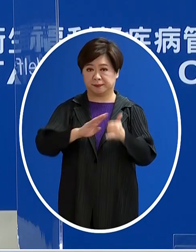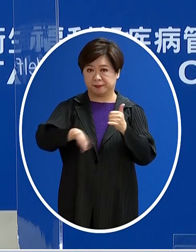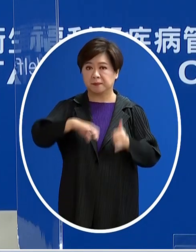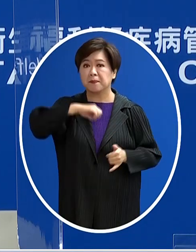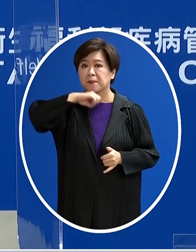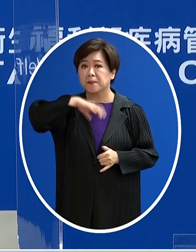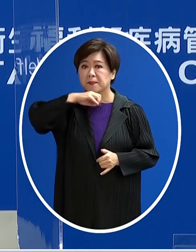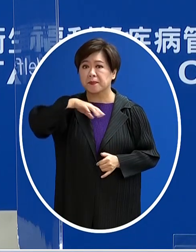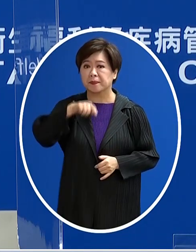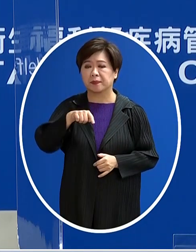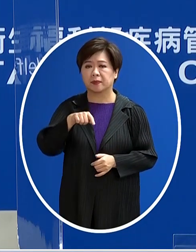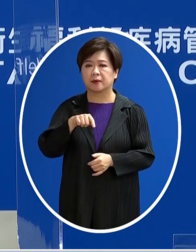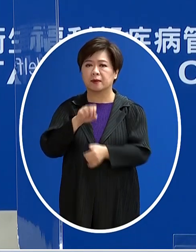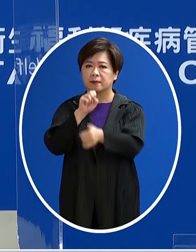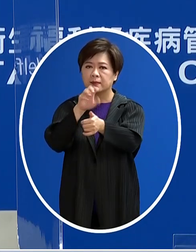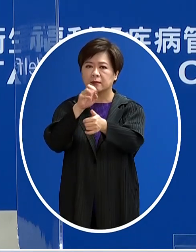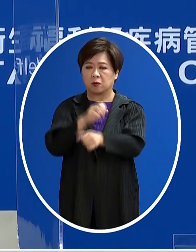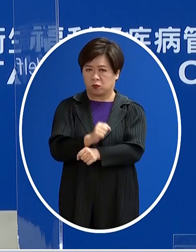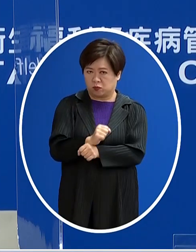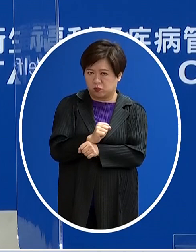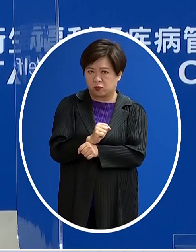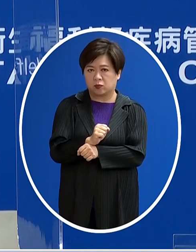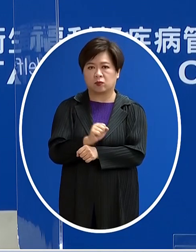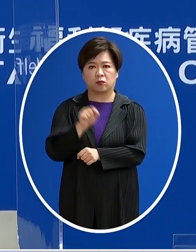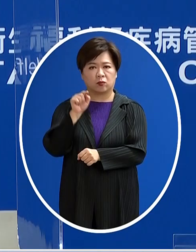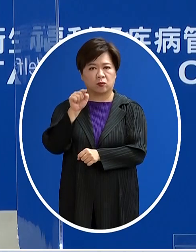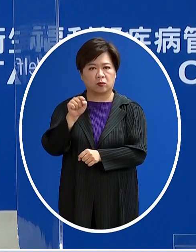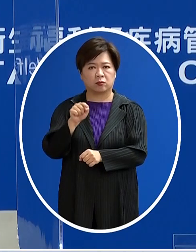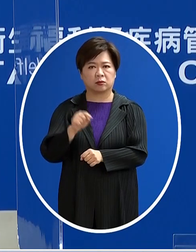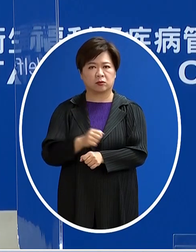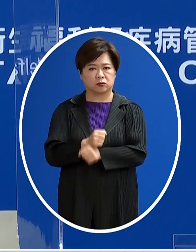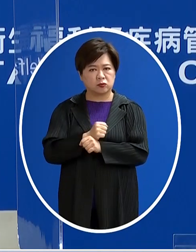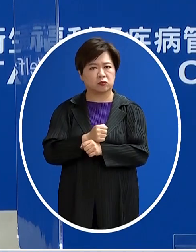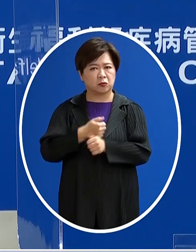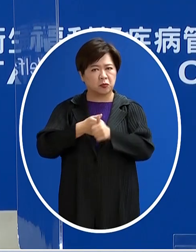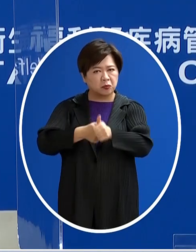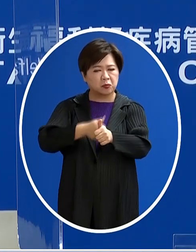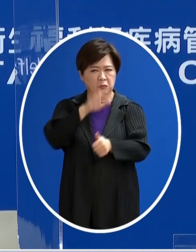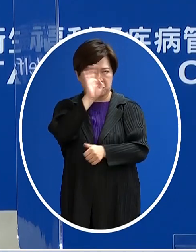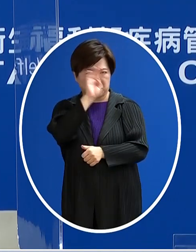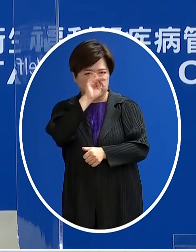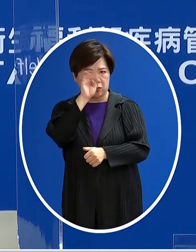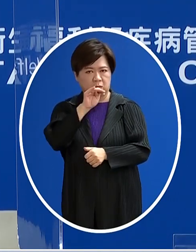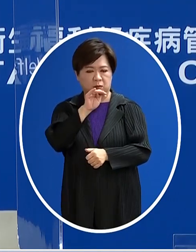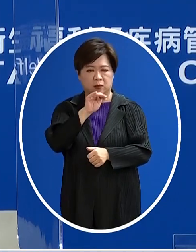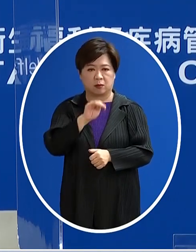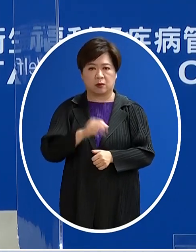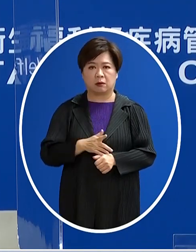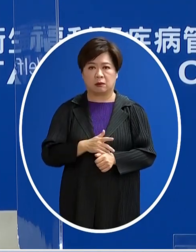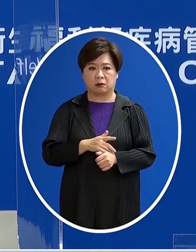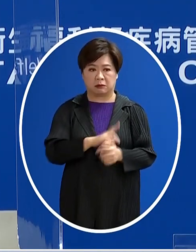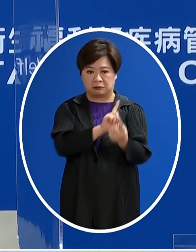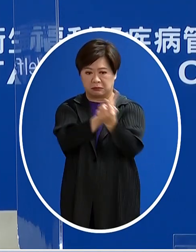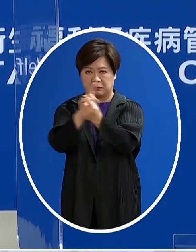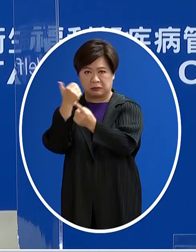的部分只是建议他们要提醒他们要去特别去注意哈，就疫调的框列等等，那